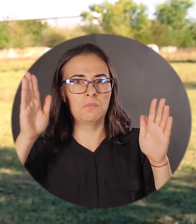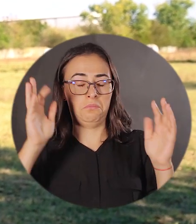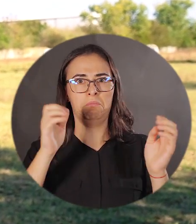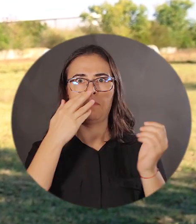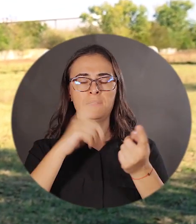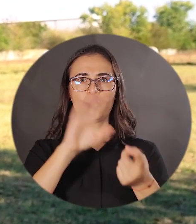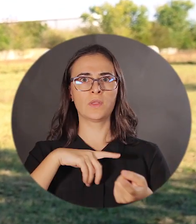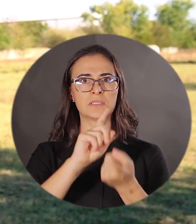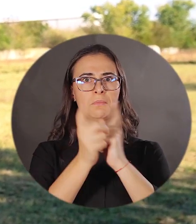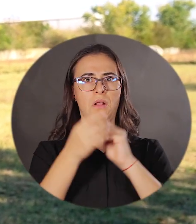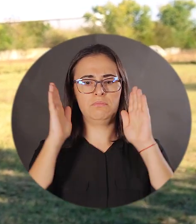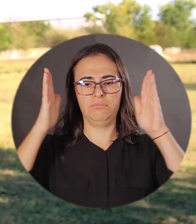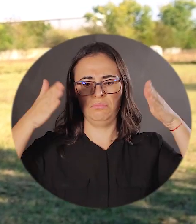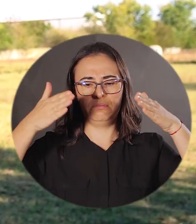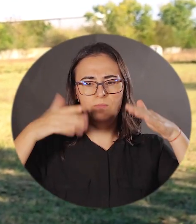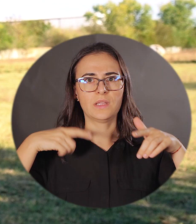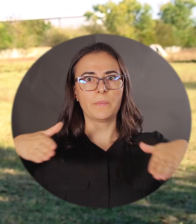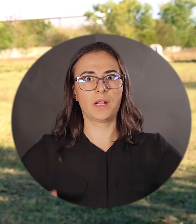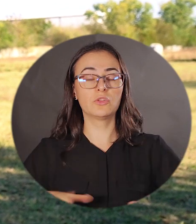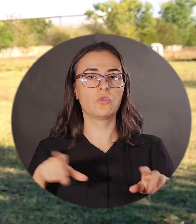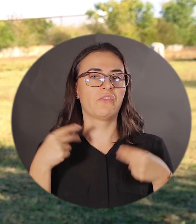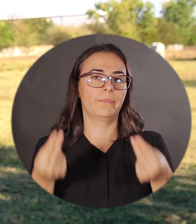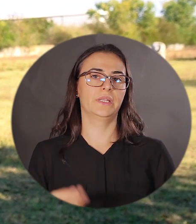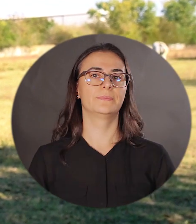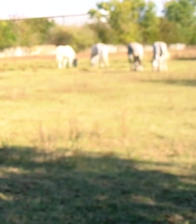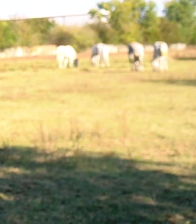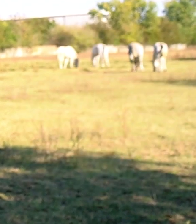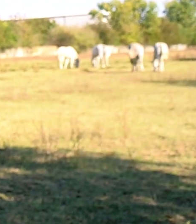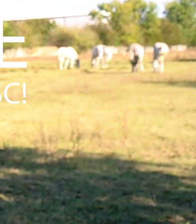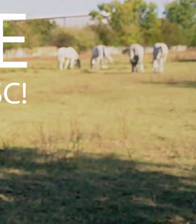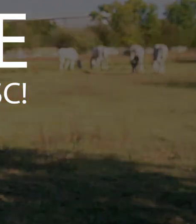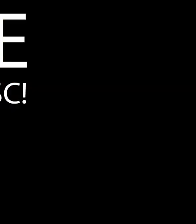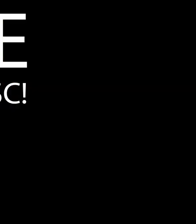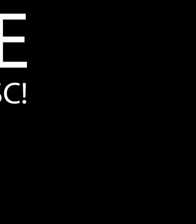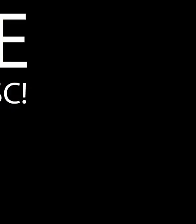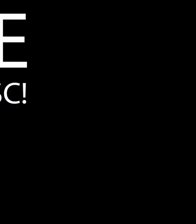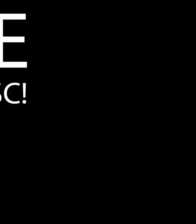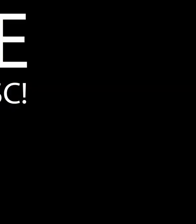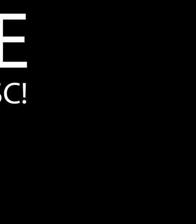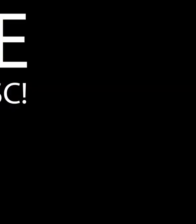100% acolo, un angajament cu tine și responsabil cu viața ta, realitatea aceasta nu te mai face zoc.